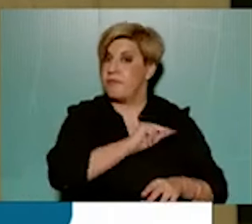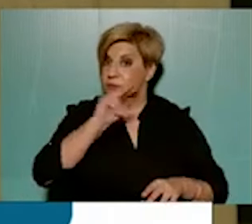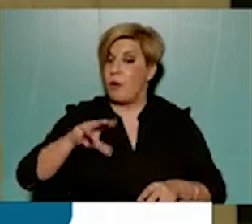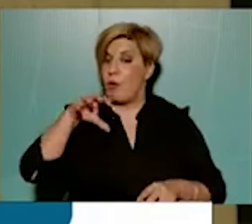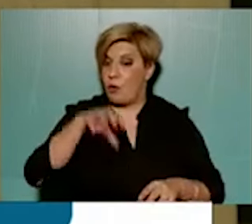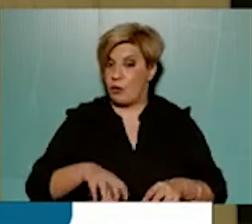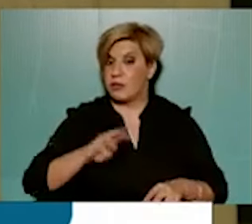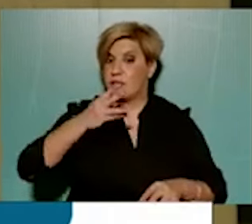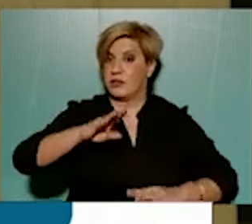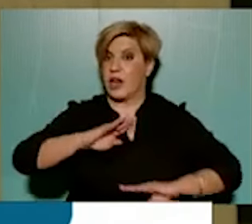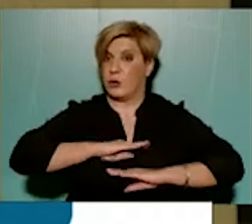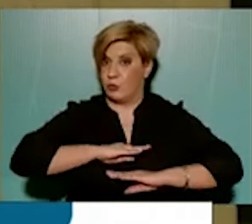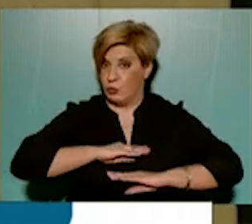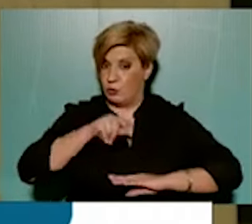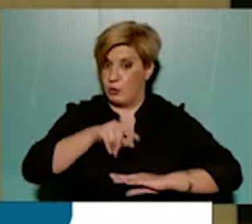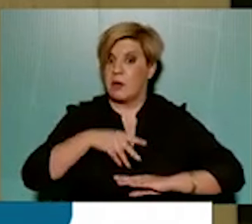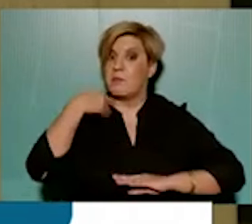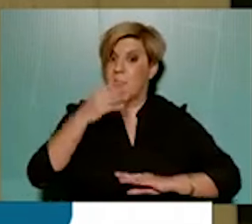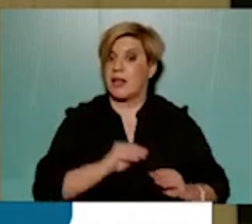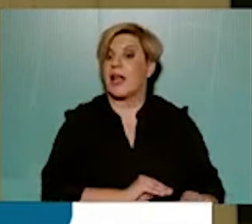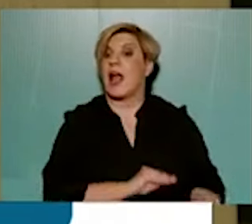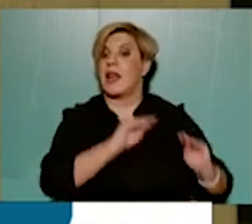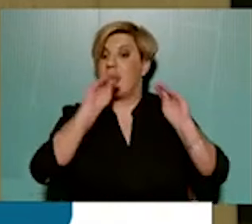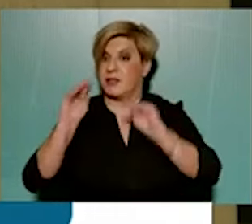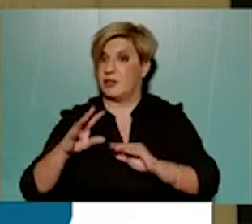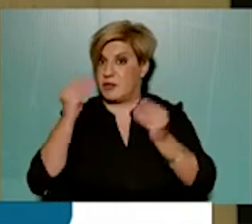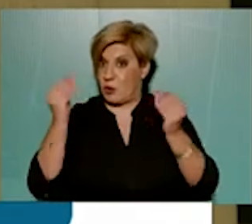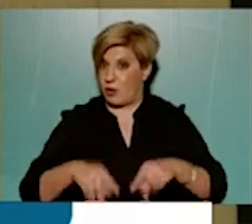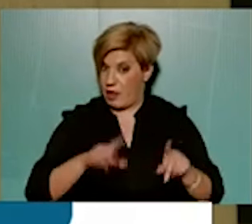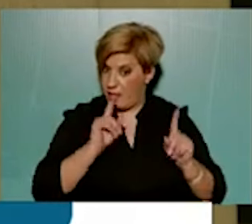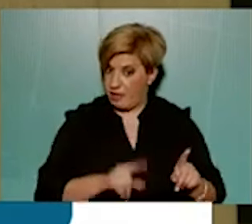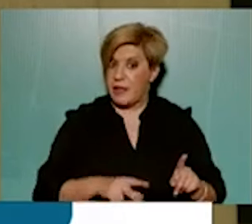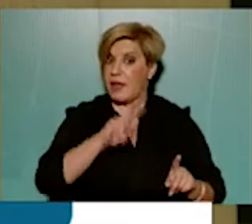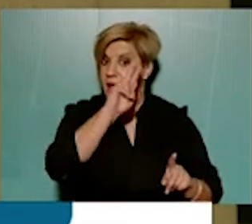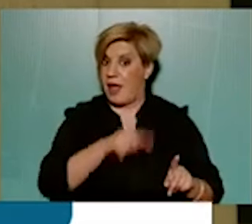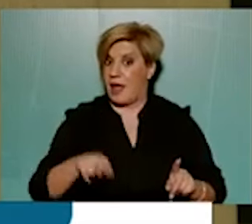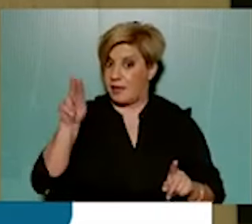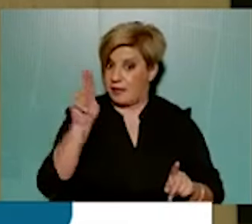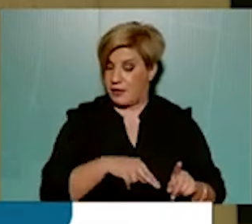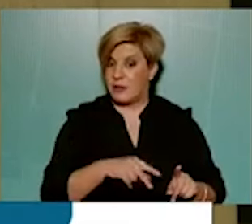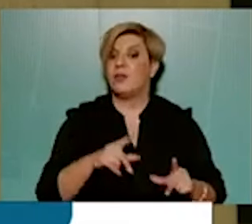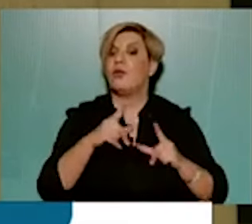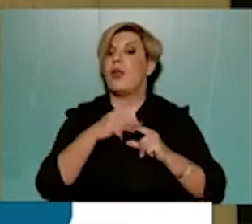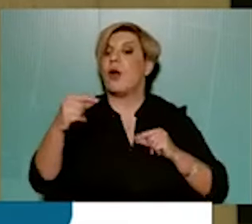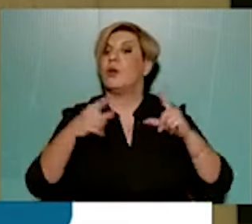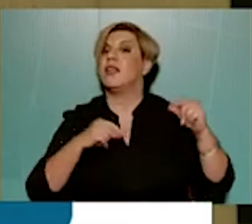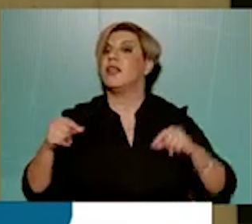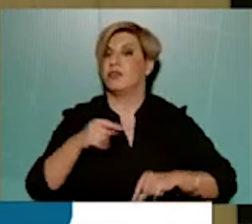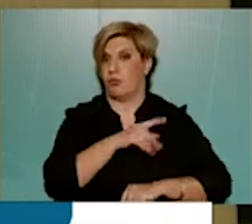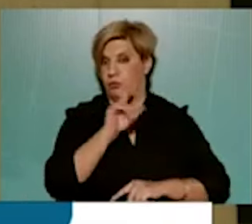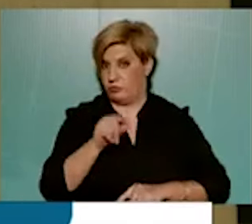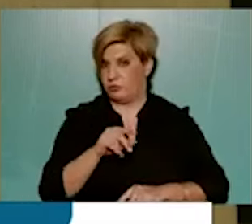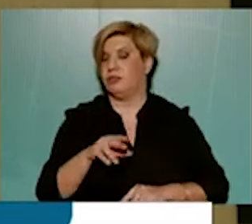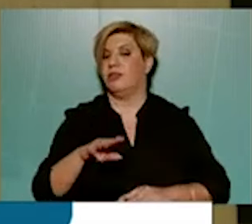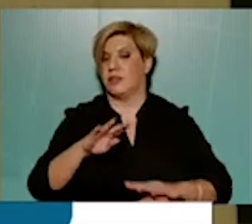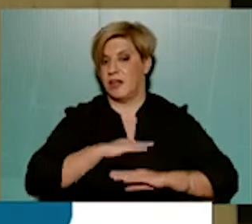ο χώρος του Τρίτου Σώματος Στρατού μετά από μετεγκατάστασή του συνολικά και κατάργηση, λέμε εμείς, του νατοϊκού στρατηγίου που είναι επικίνδυνο